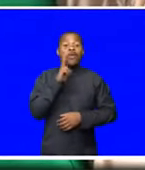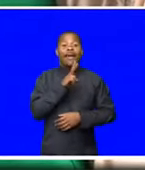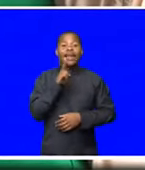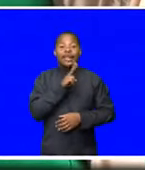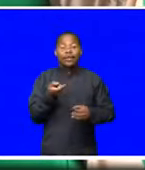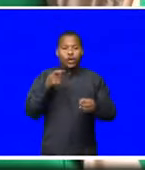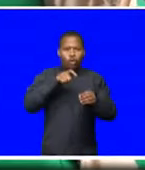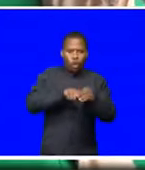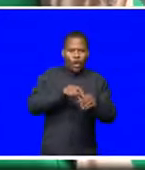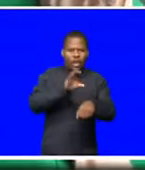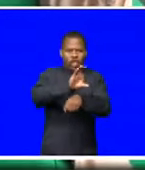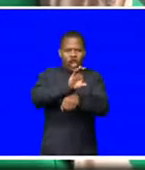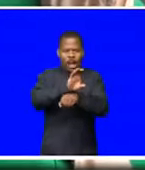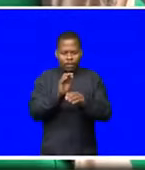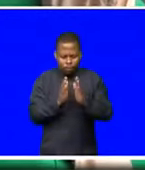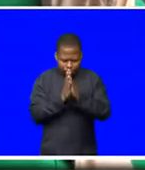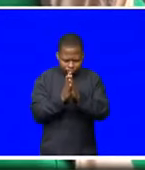ngalesihlanu